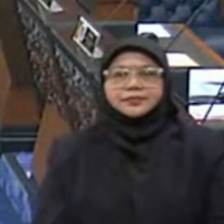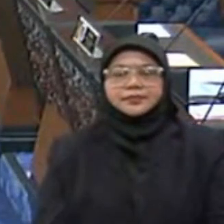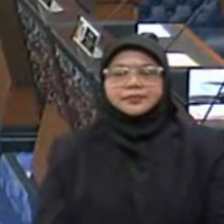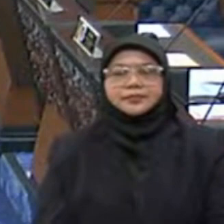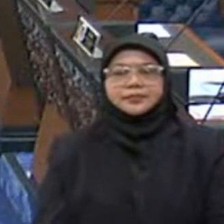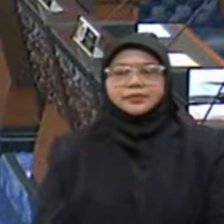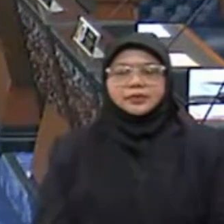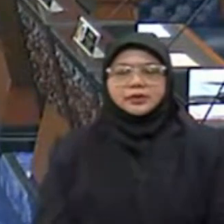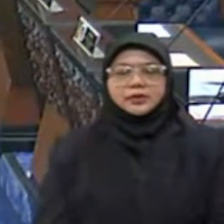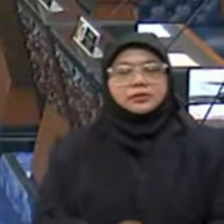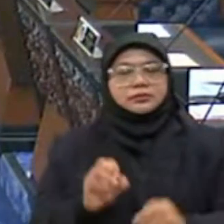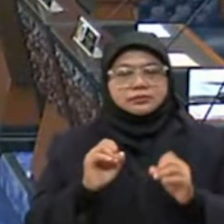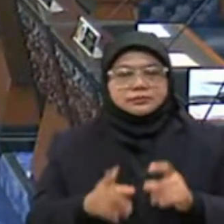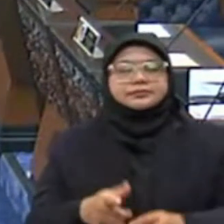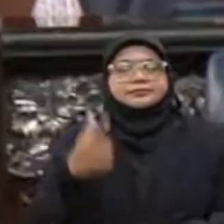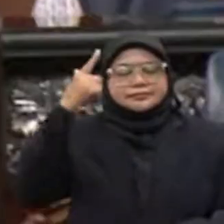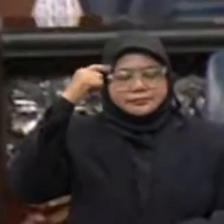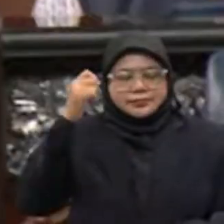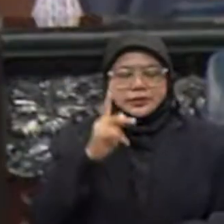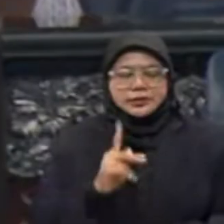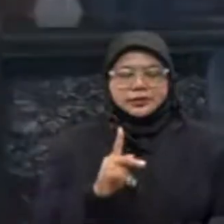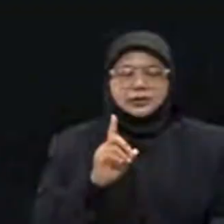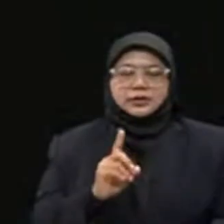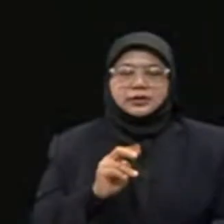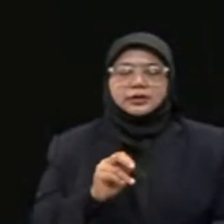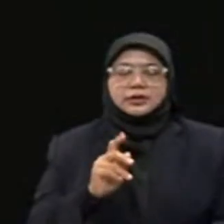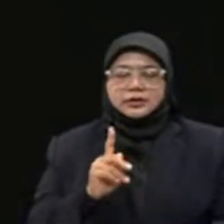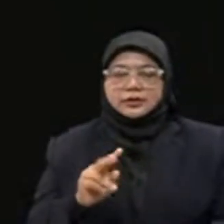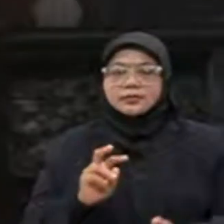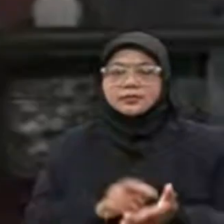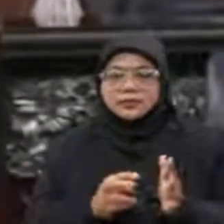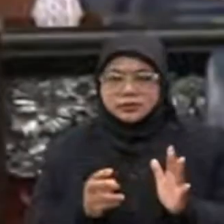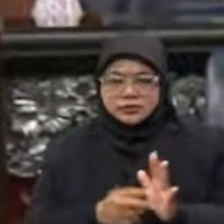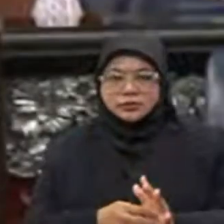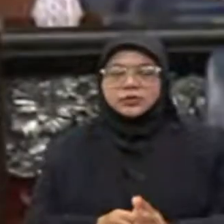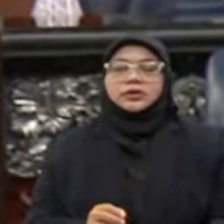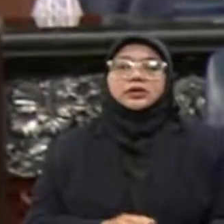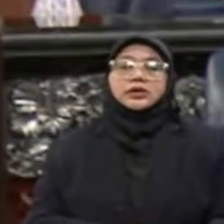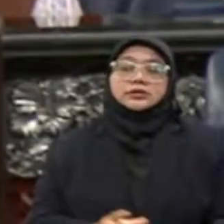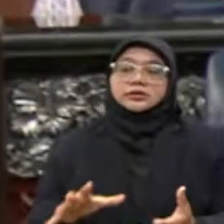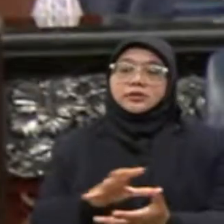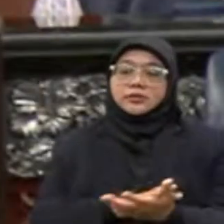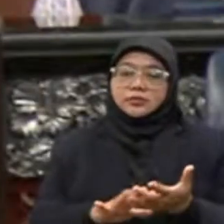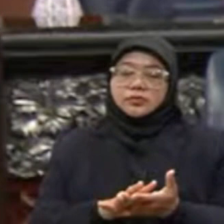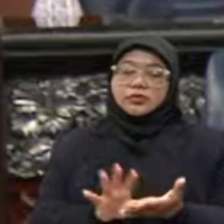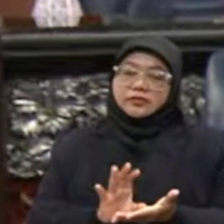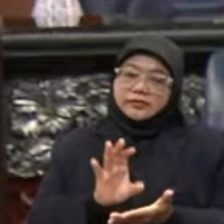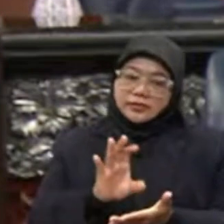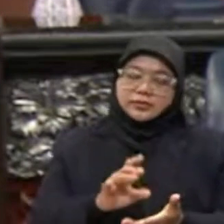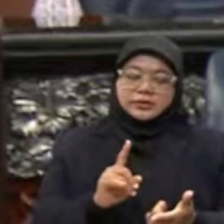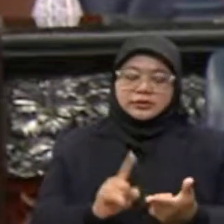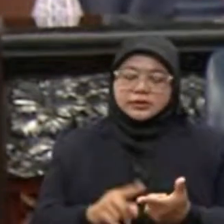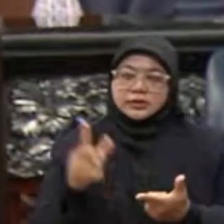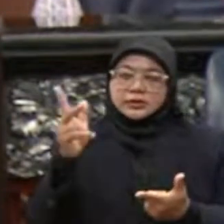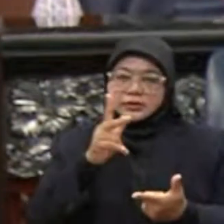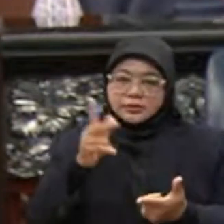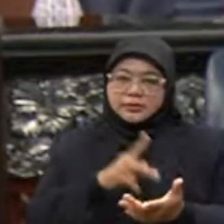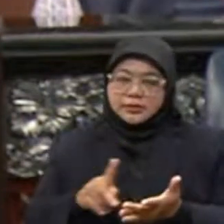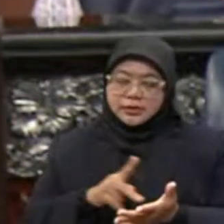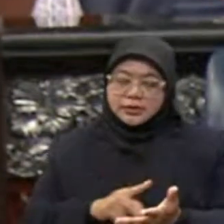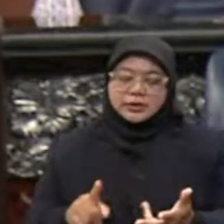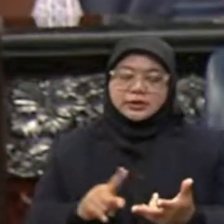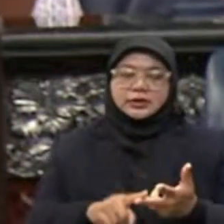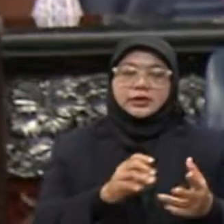ya kita tahu bahwa itu adalah komponen konstruction campur investment campur gaumen spending